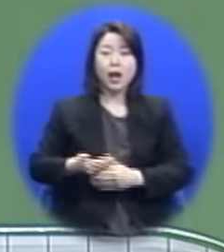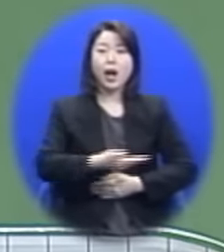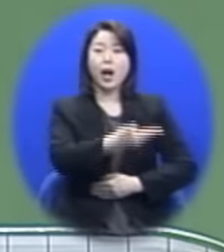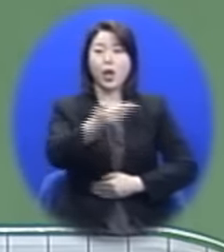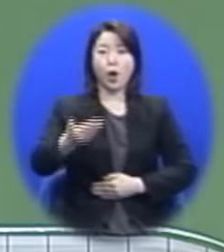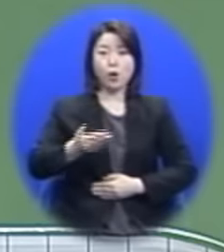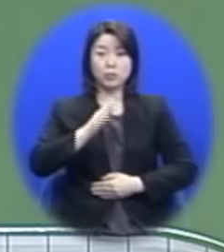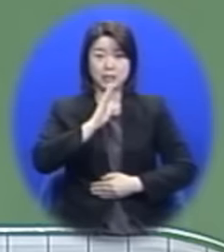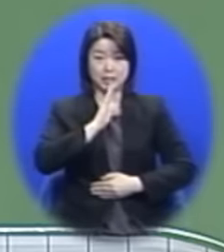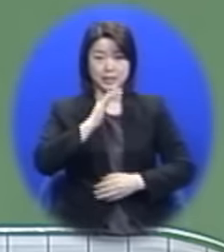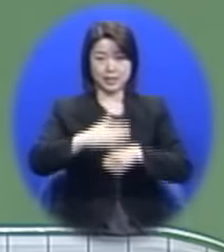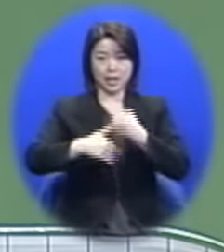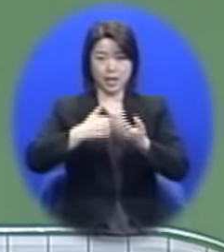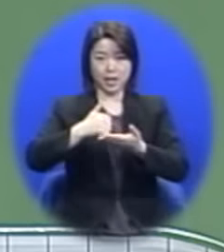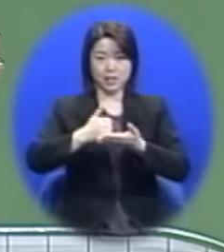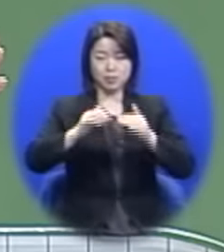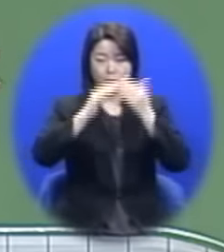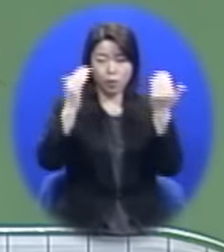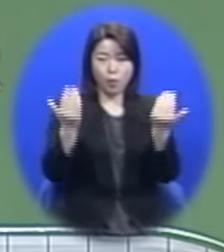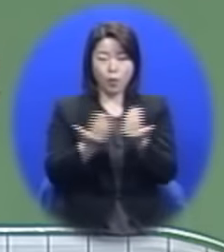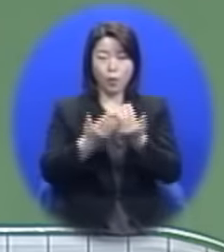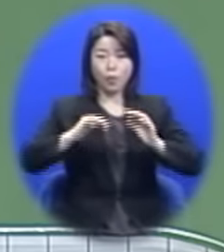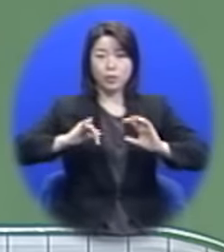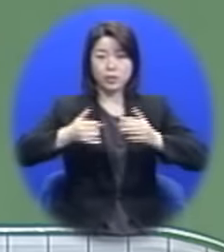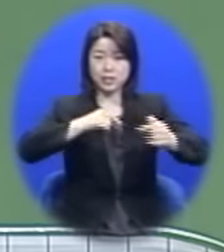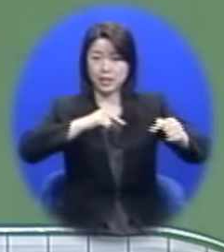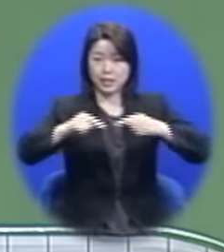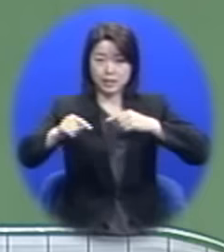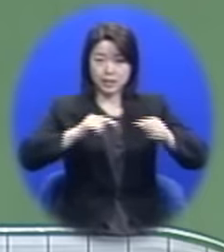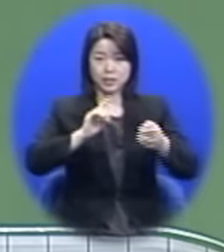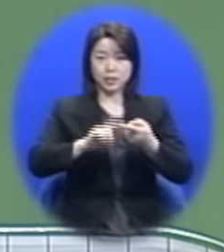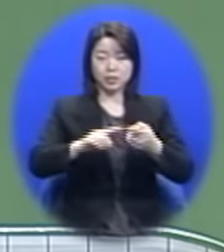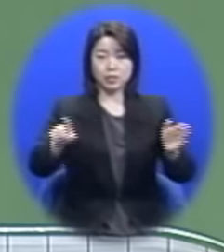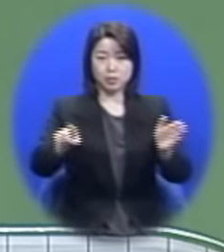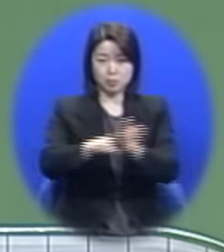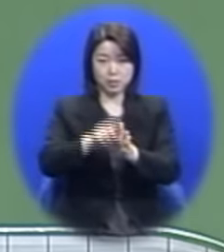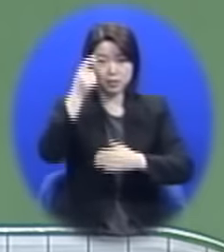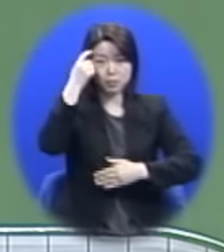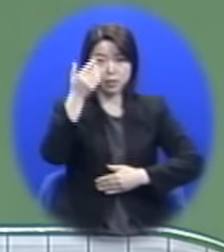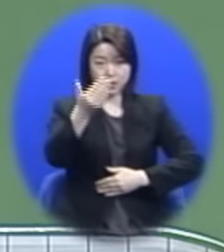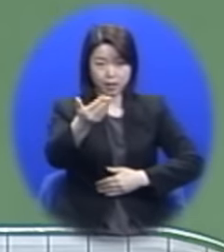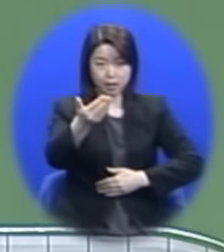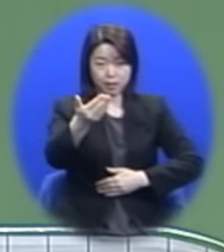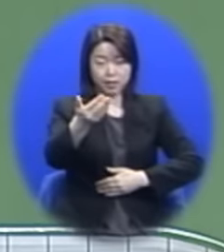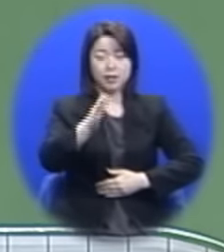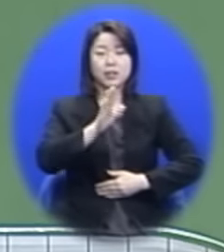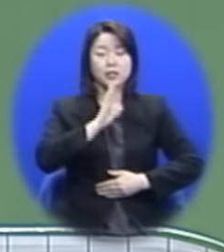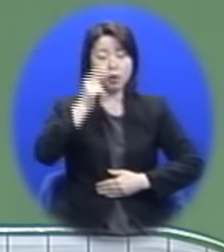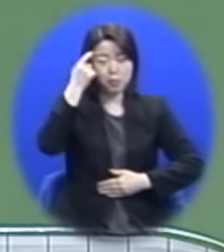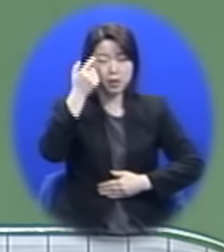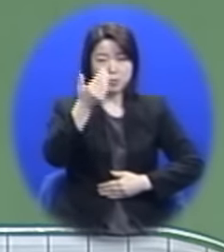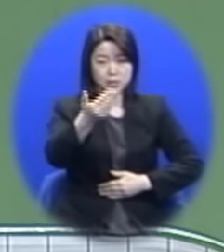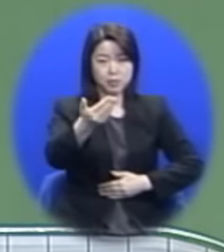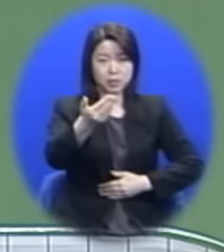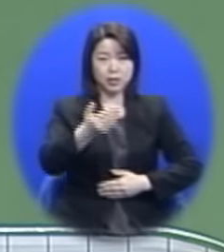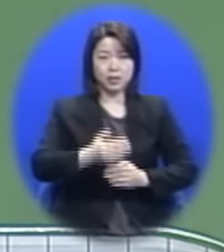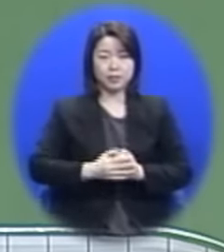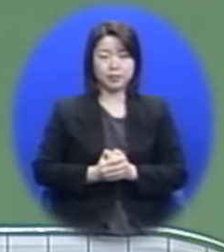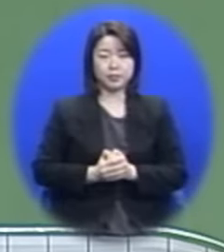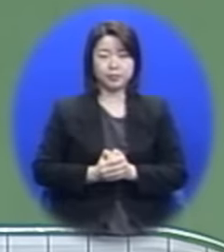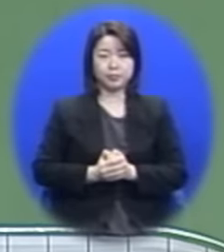여러분은 진짜 하나님이 온 세상을 다스리는 것을 믿으십니까? 정말 믿으십니까?